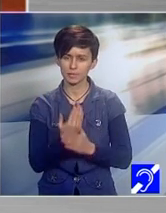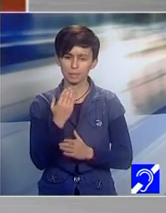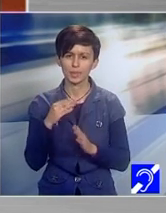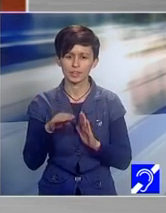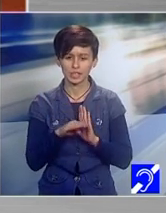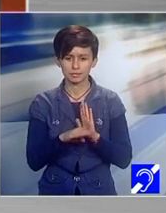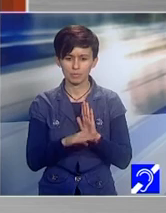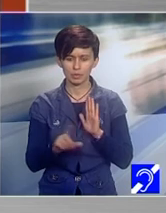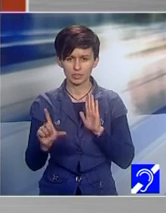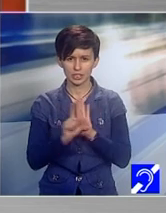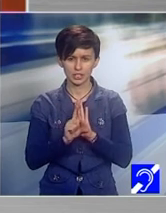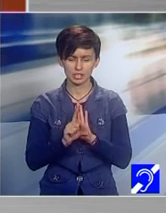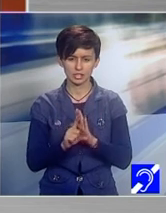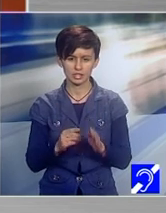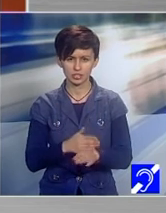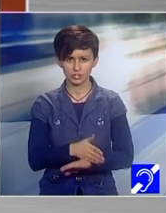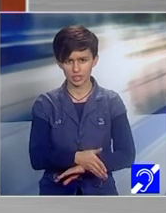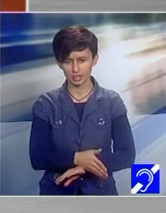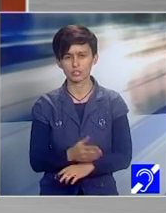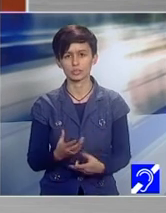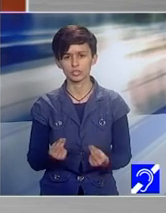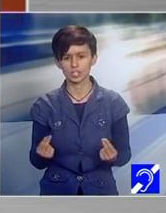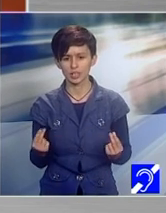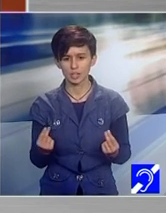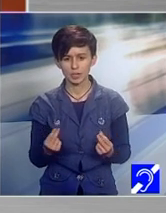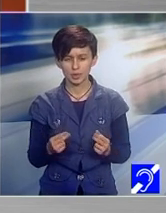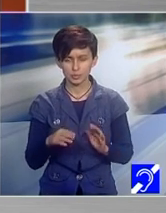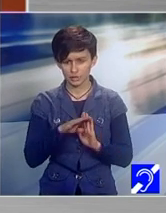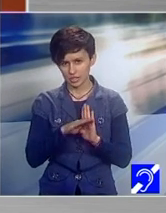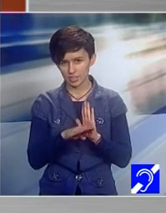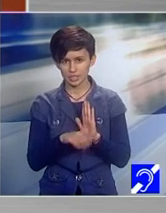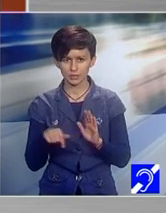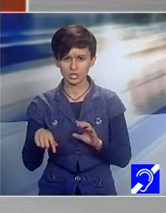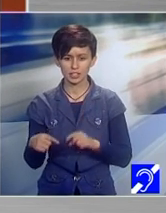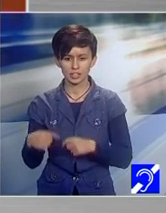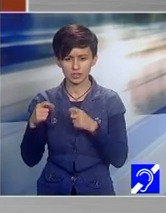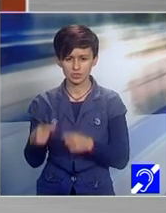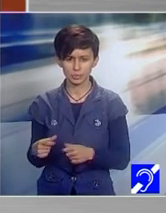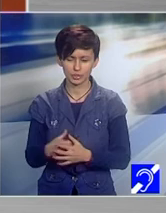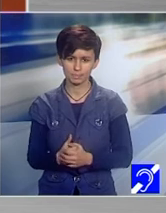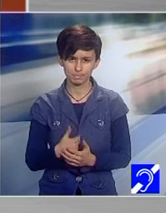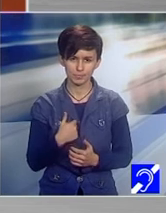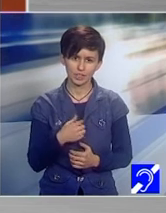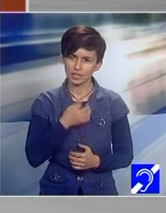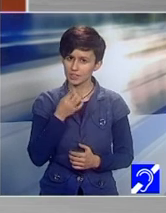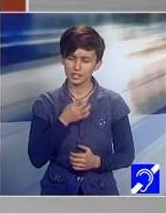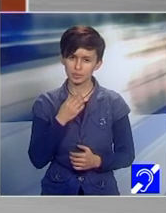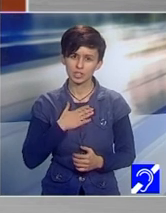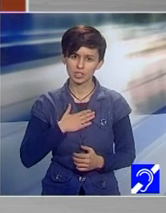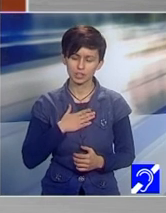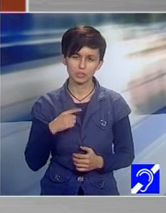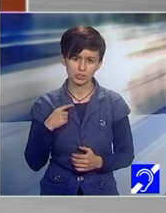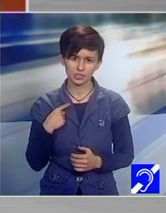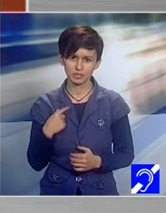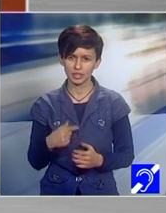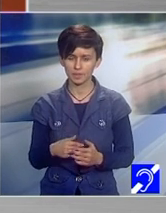ale legii vor introduce mai multă regulă în acest domeniu și se spunea că vor fi îndreptate